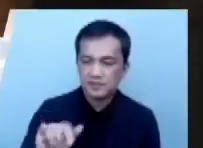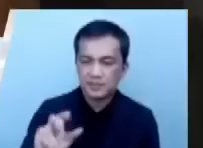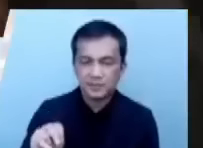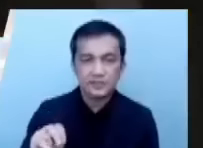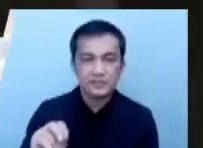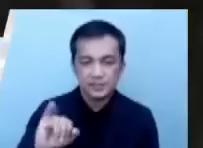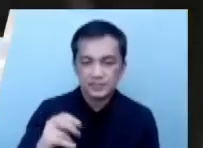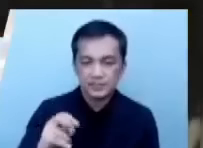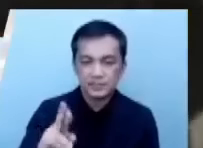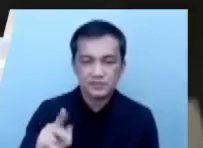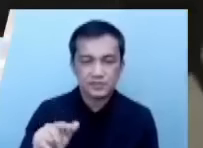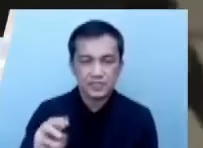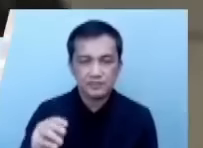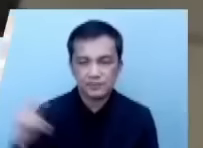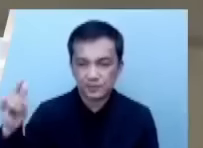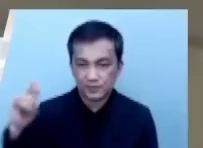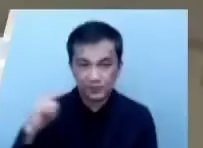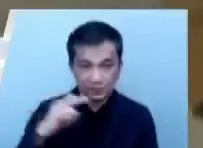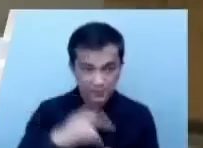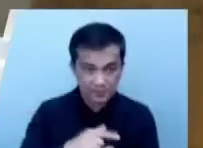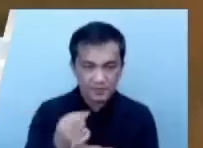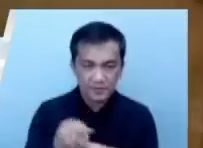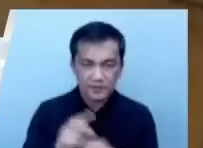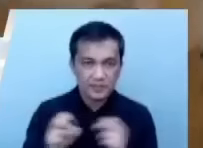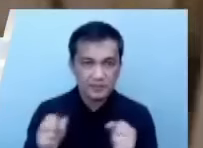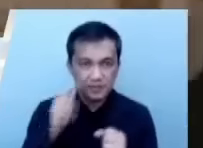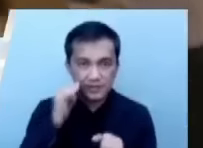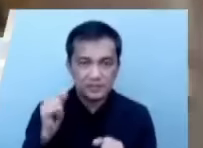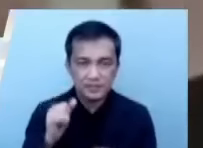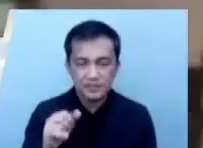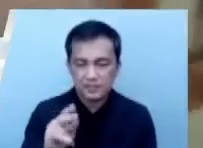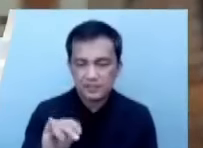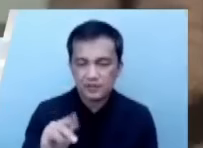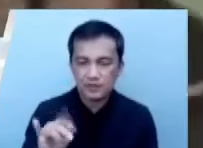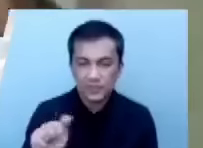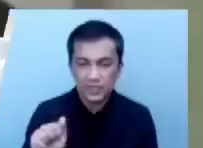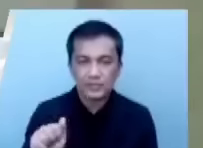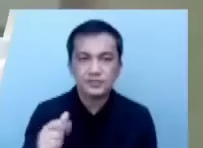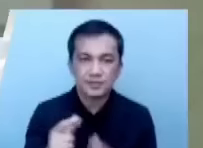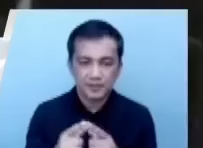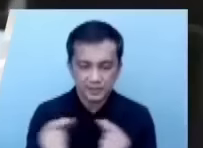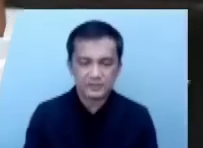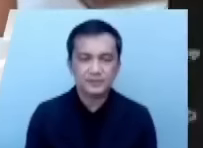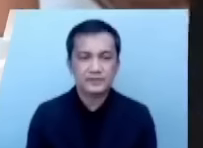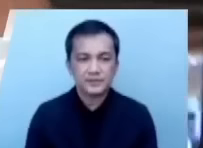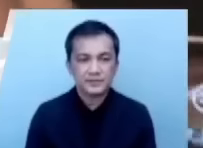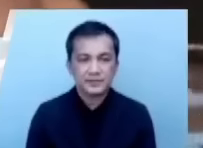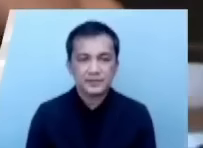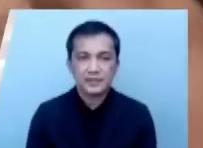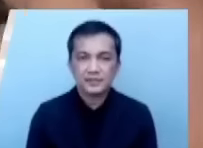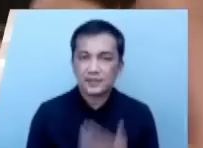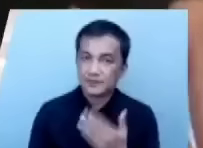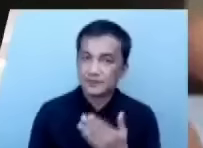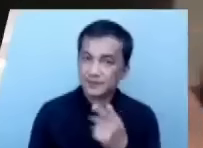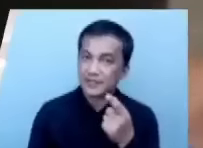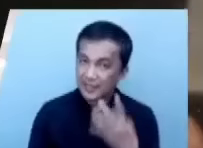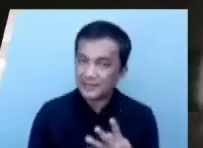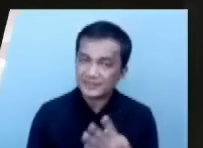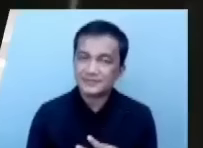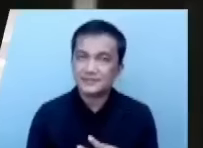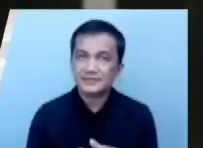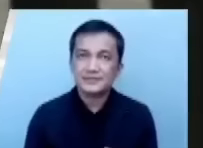niya lang sa bansa mula sa kanyang laban kahapon sa Nagoya, Japan. Nagpapasalamat ako sa Panginoon dahil binigyan tayo